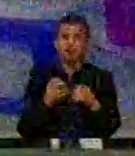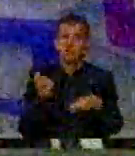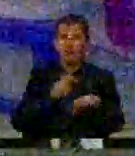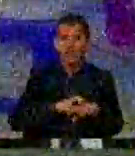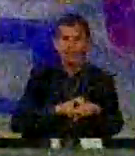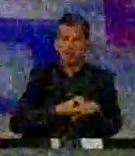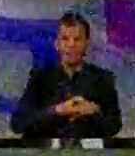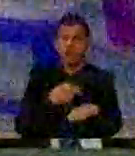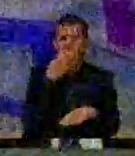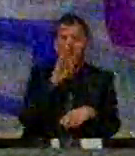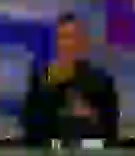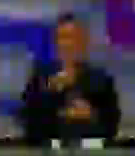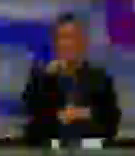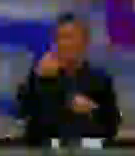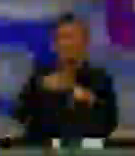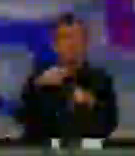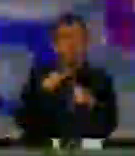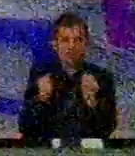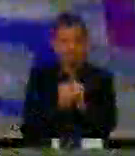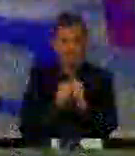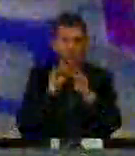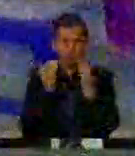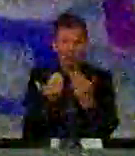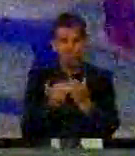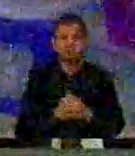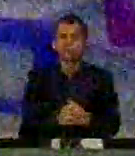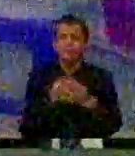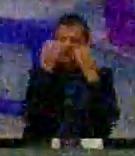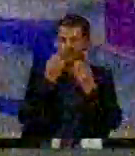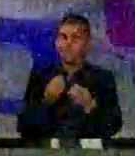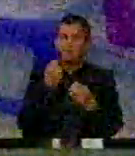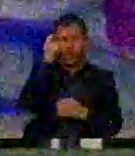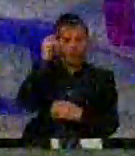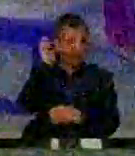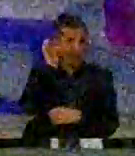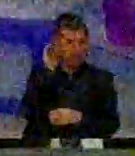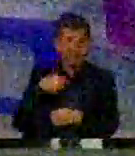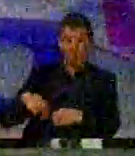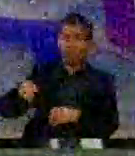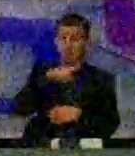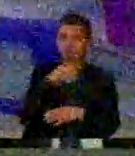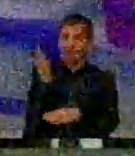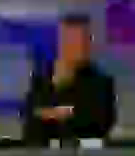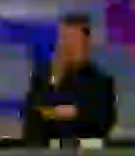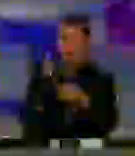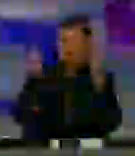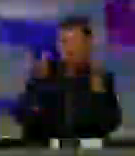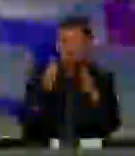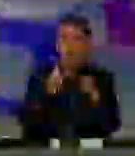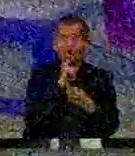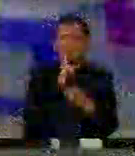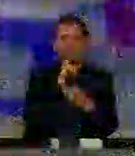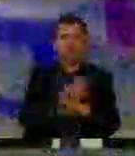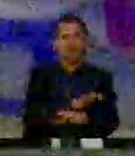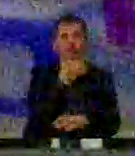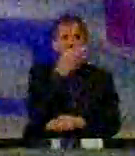bo të moshme që ju të i përmisoni bashkë me kabinetin. Nderuar kryeministër, se cilin nga ne deputet fokusohet në çështje të cilat e ndin